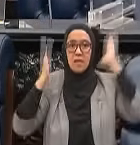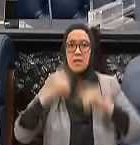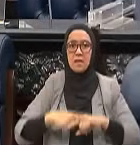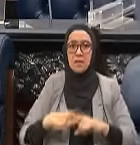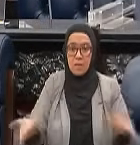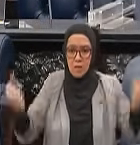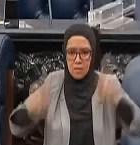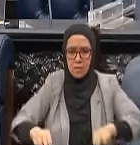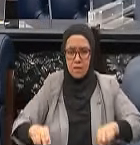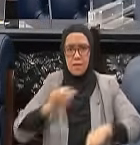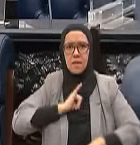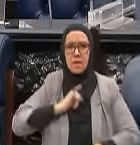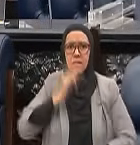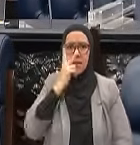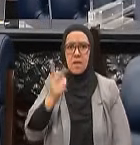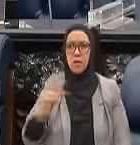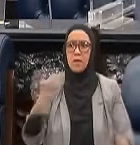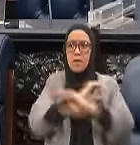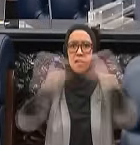melalui